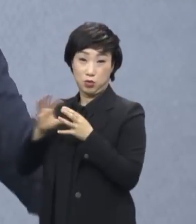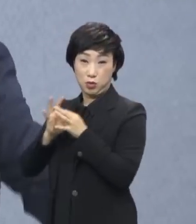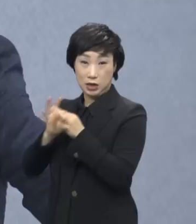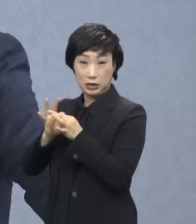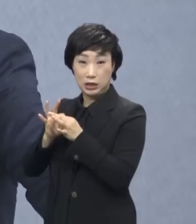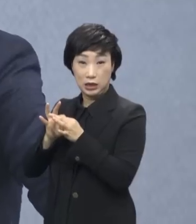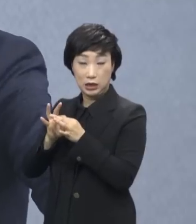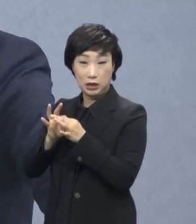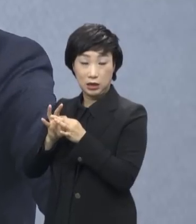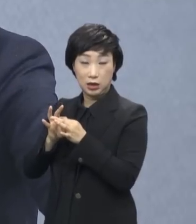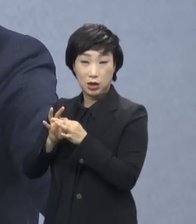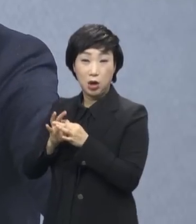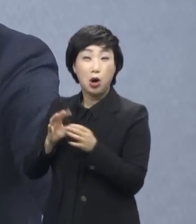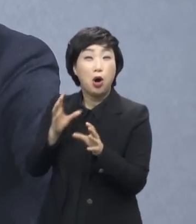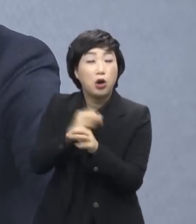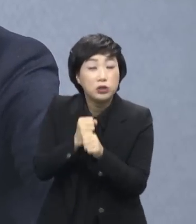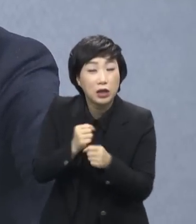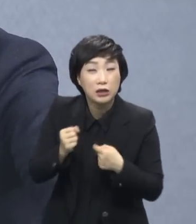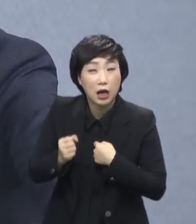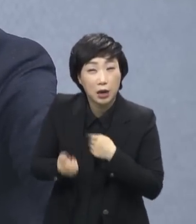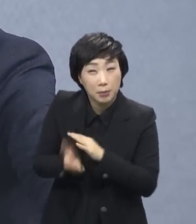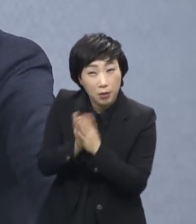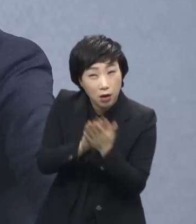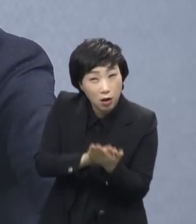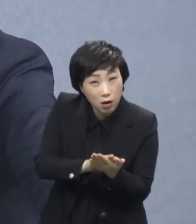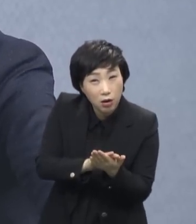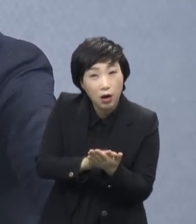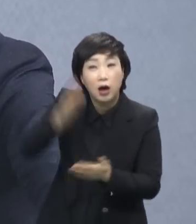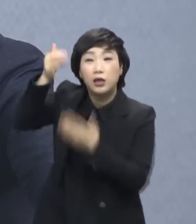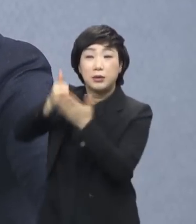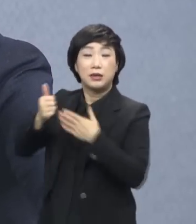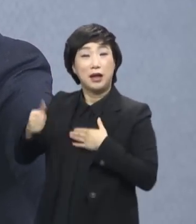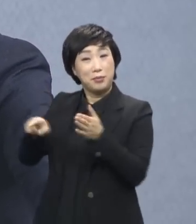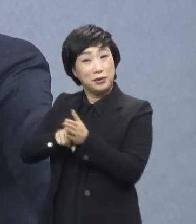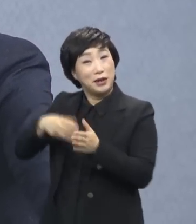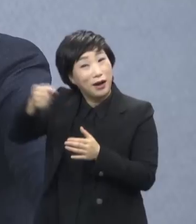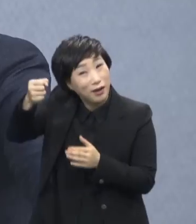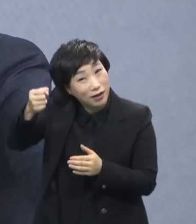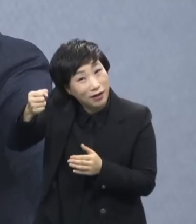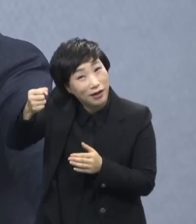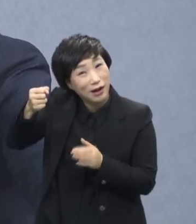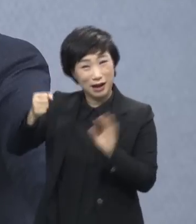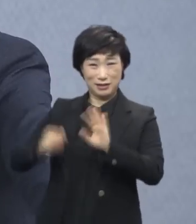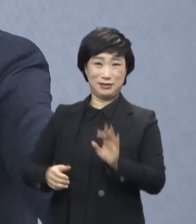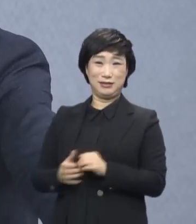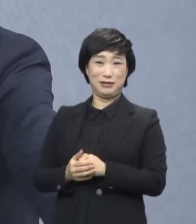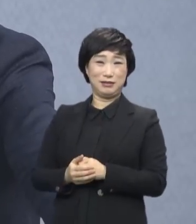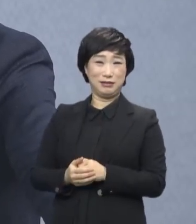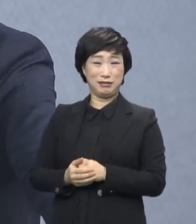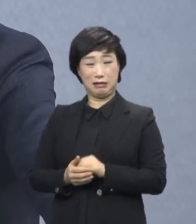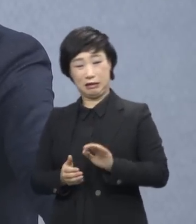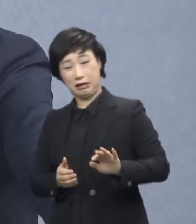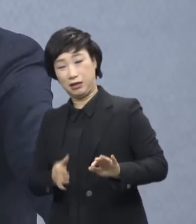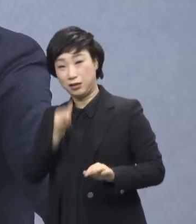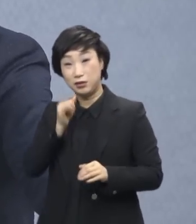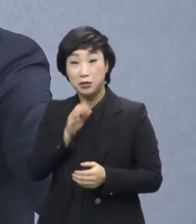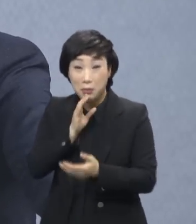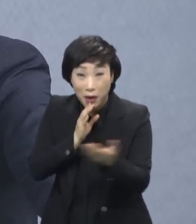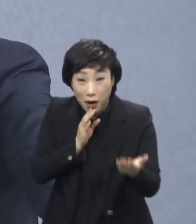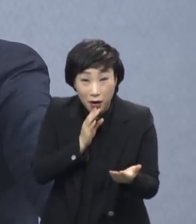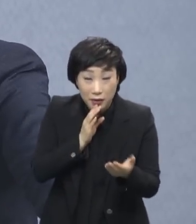속에서 어느 땐가 내가 변할 수 있다면 하나님이 나를 믿어주겠어? 안 믿지.